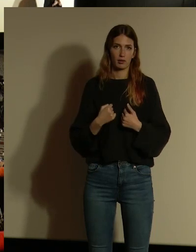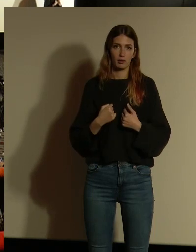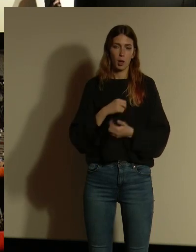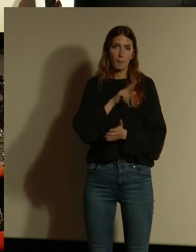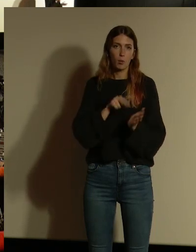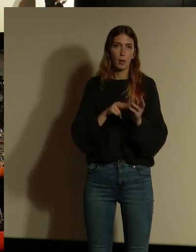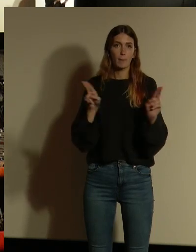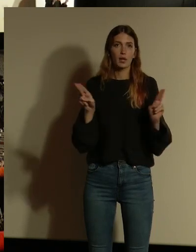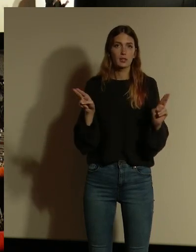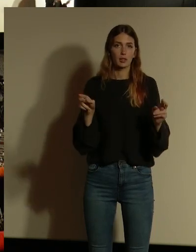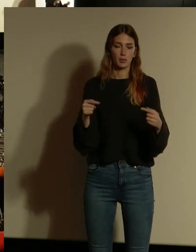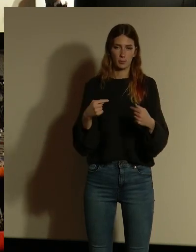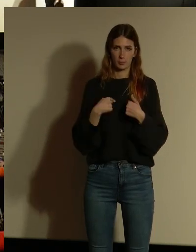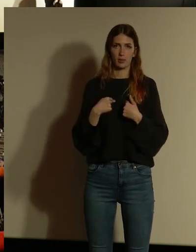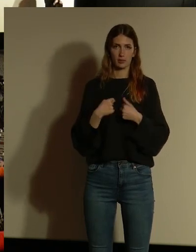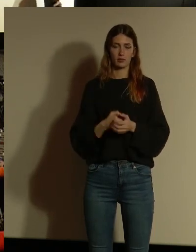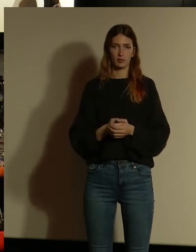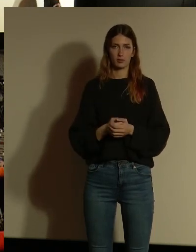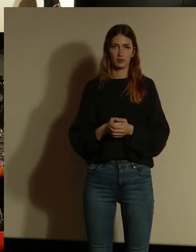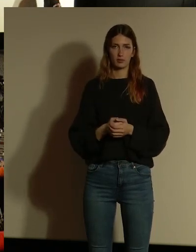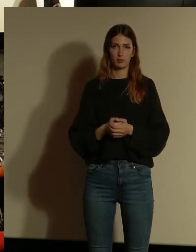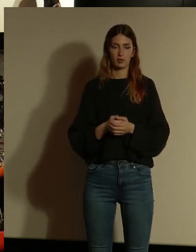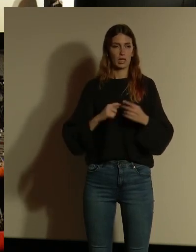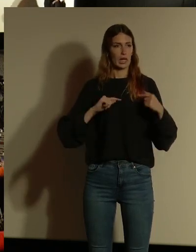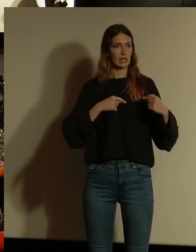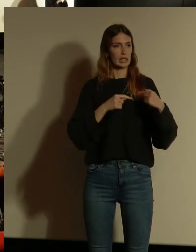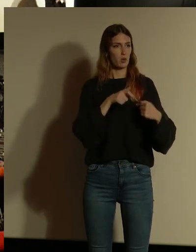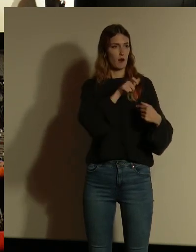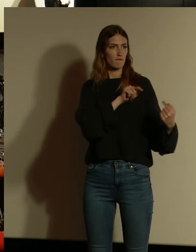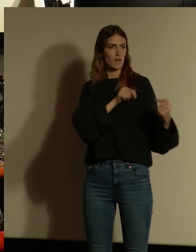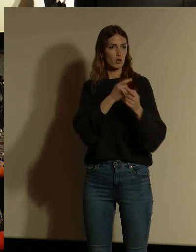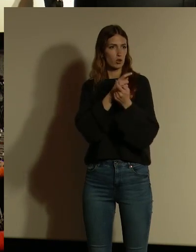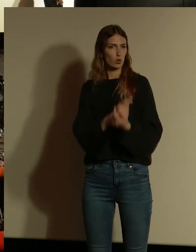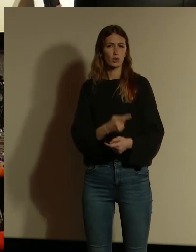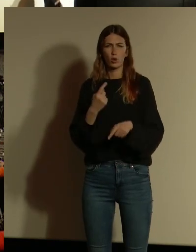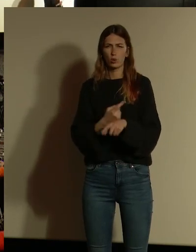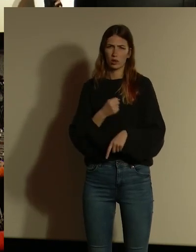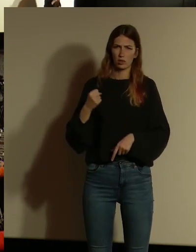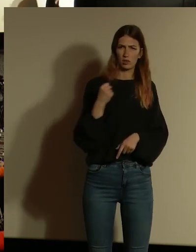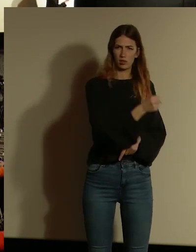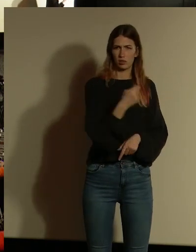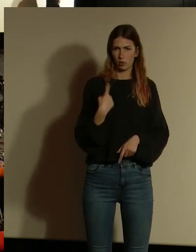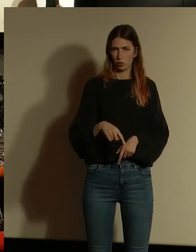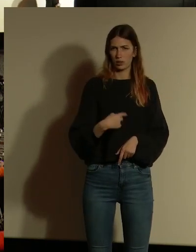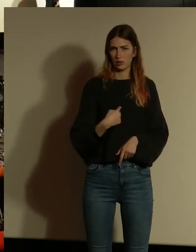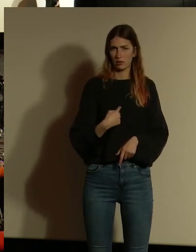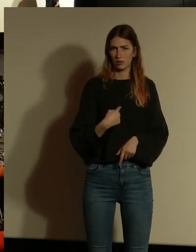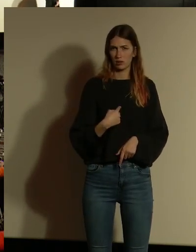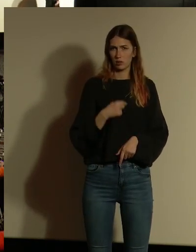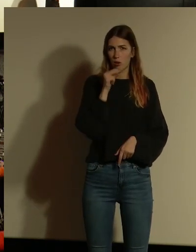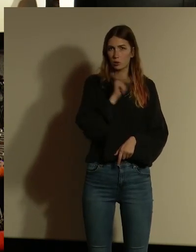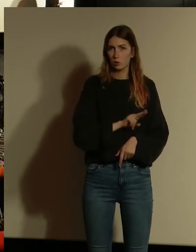probleem. Kui ma julgesin kiusajale vastu hakata, ükskord isegi lõin, siis